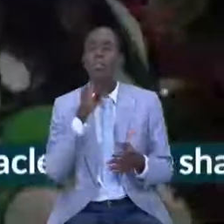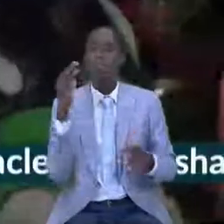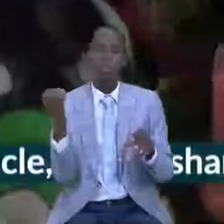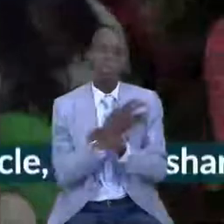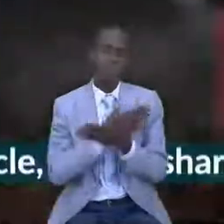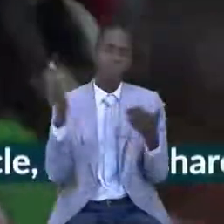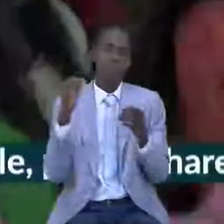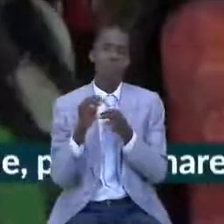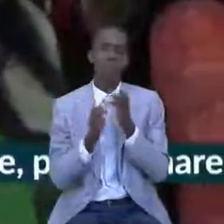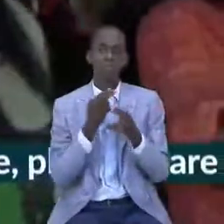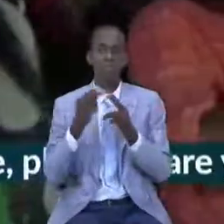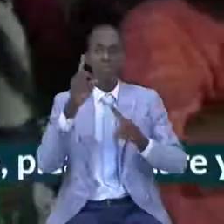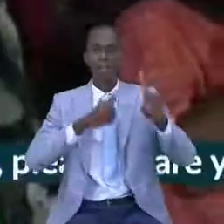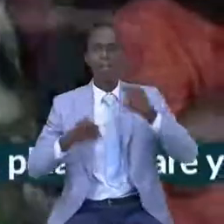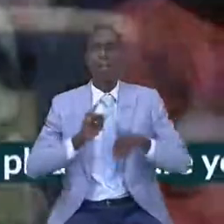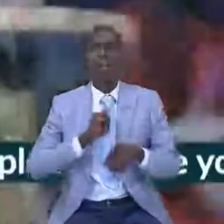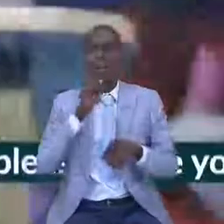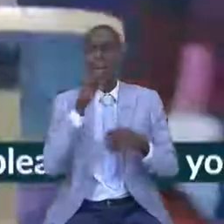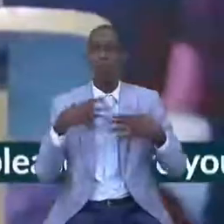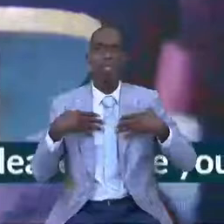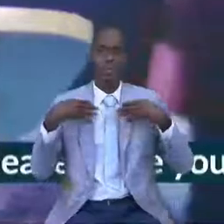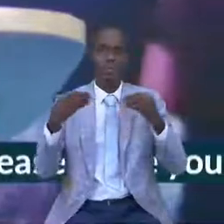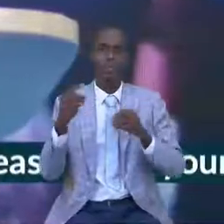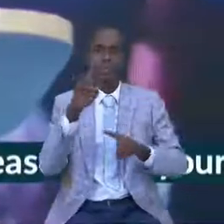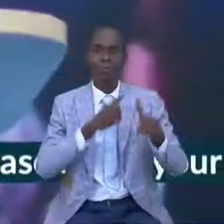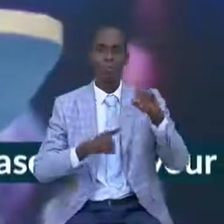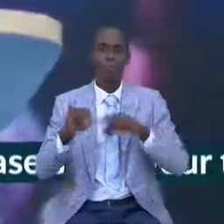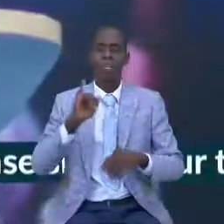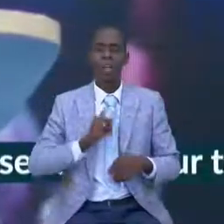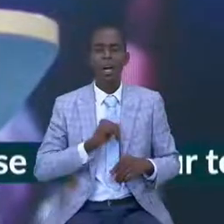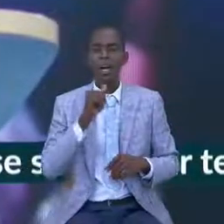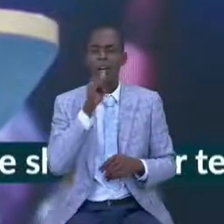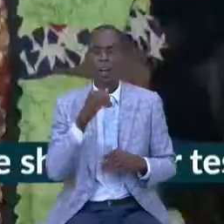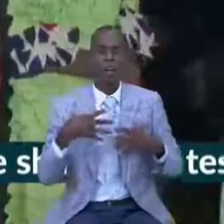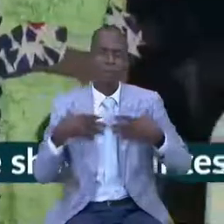que vous avez amenées, ces choses ne sont plus là. Je suis guéri.